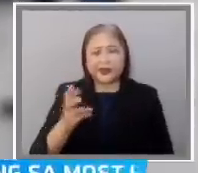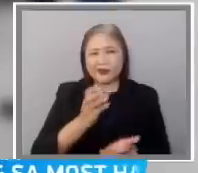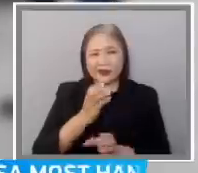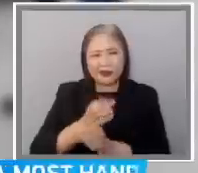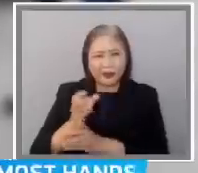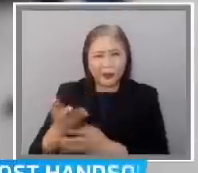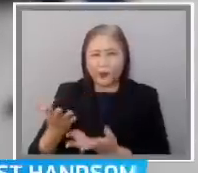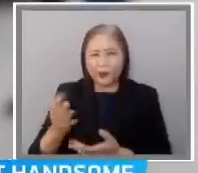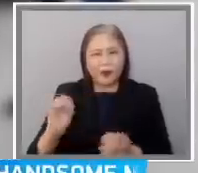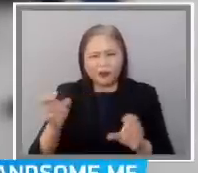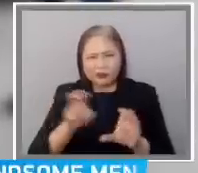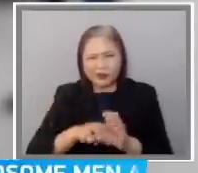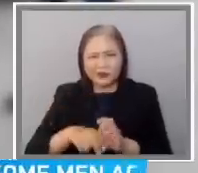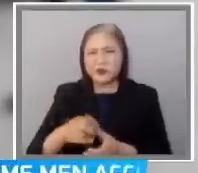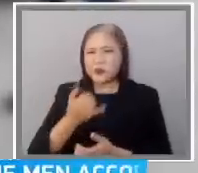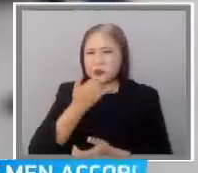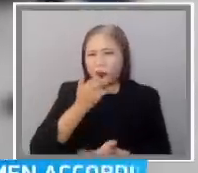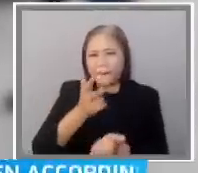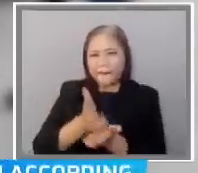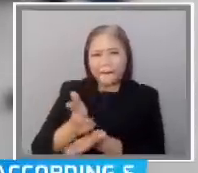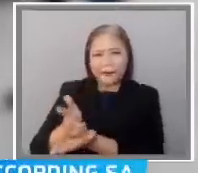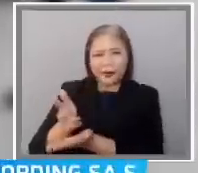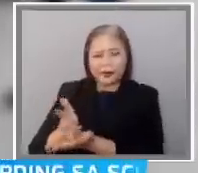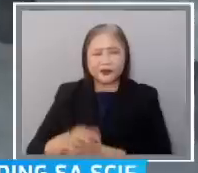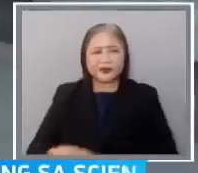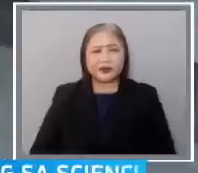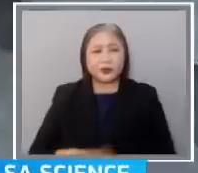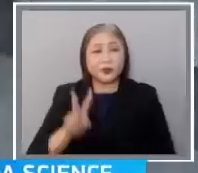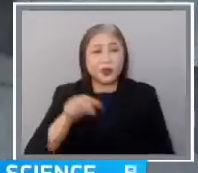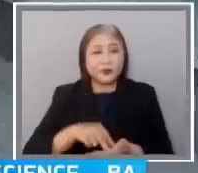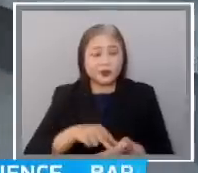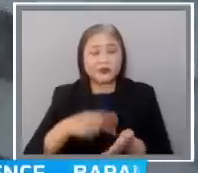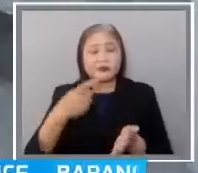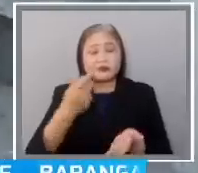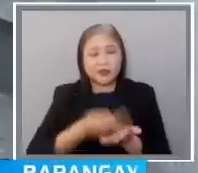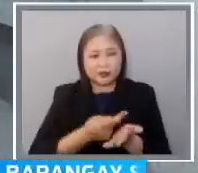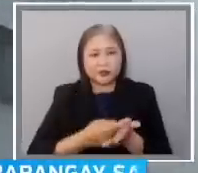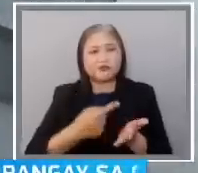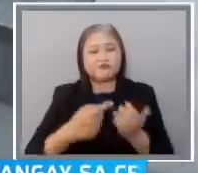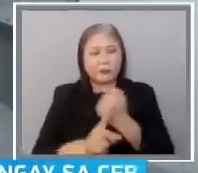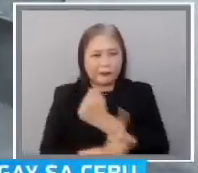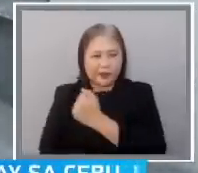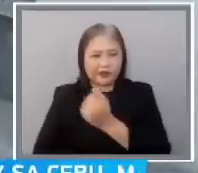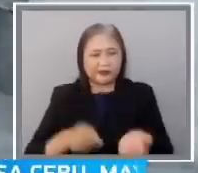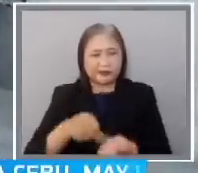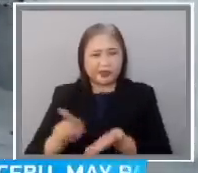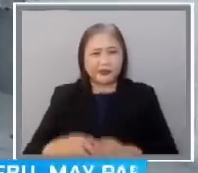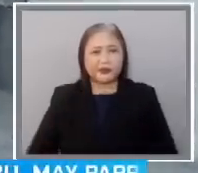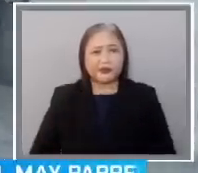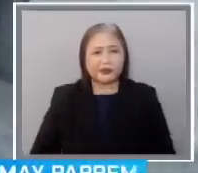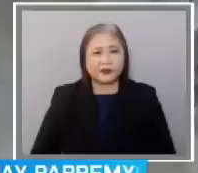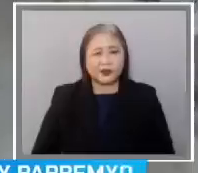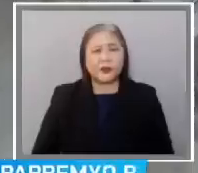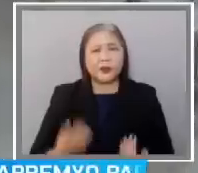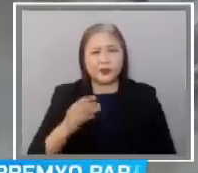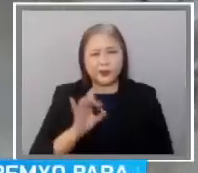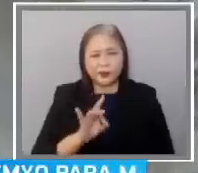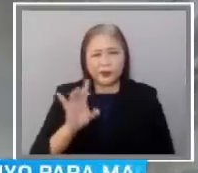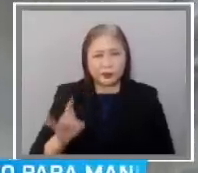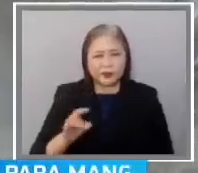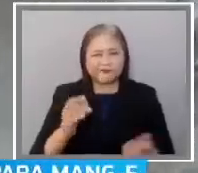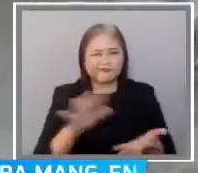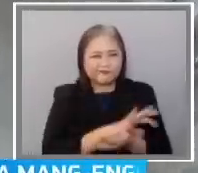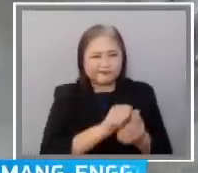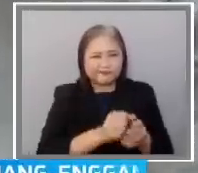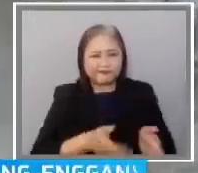habang illegal na nakaparada. 2,000 piso ang multa riyan. Umabot naman sa 88 istruktura ang pinagbabaklas ng MMDA